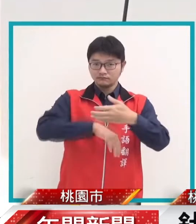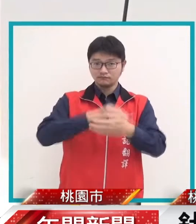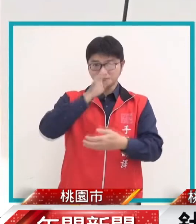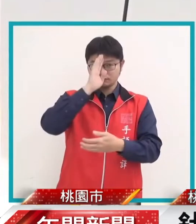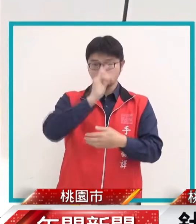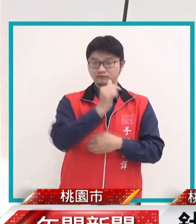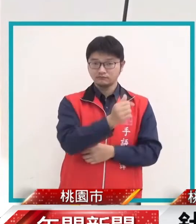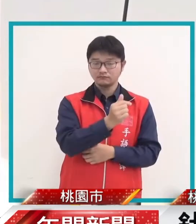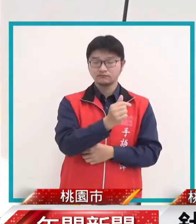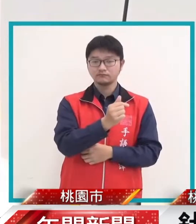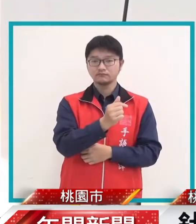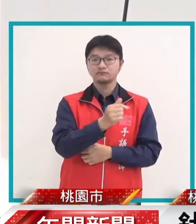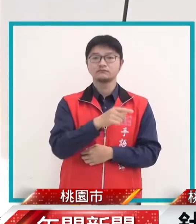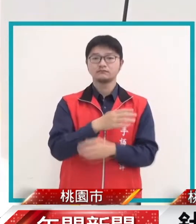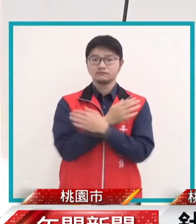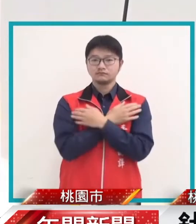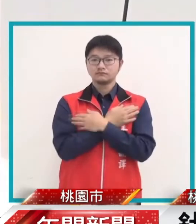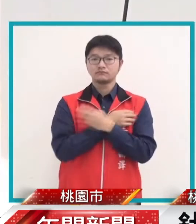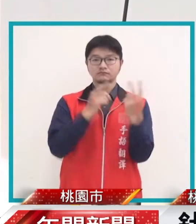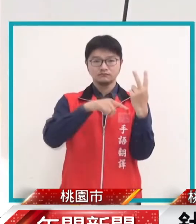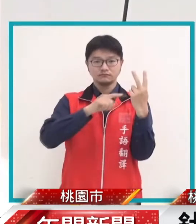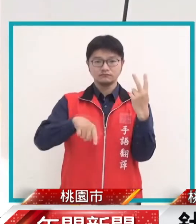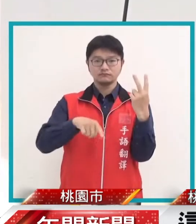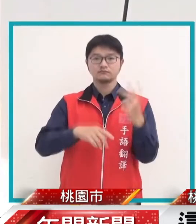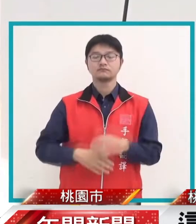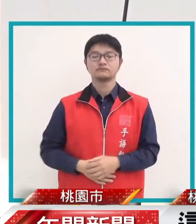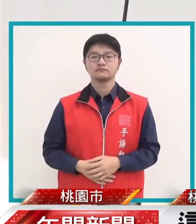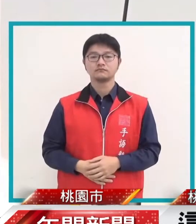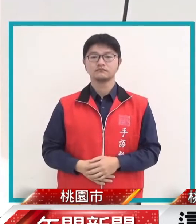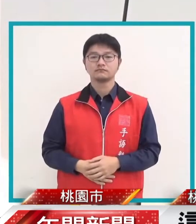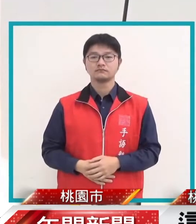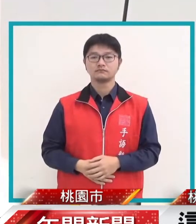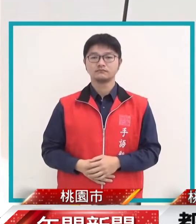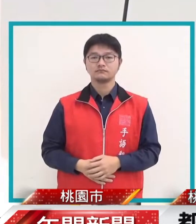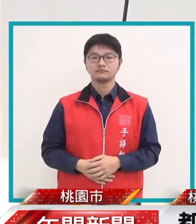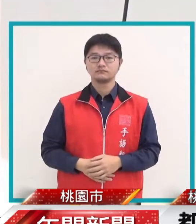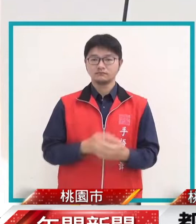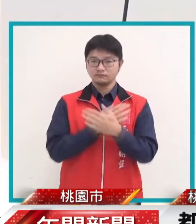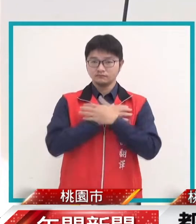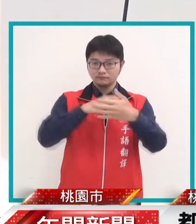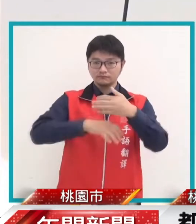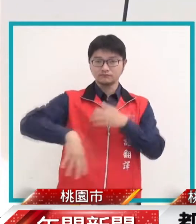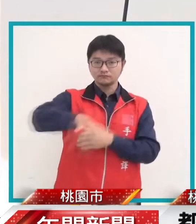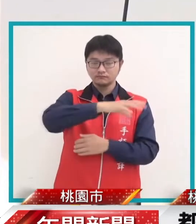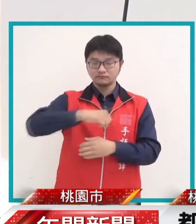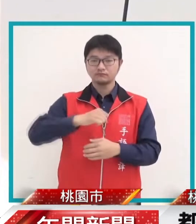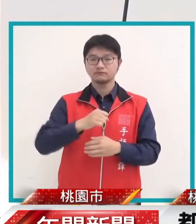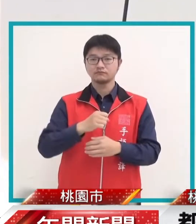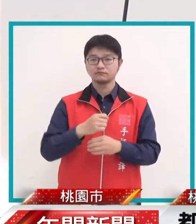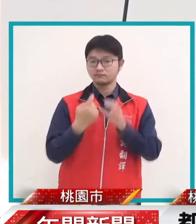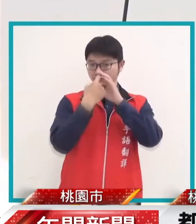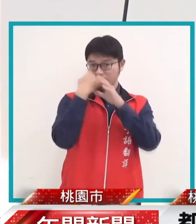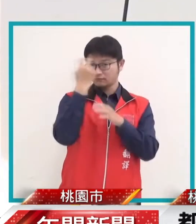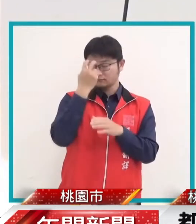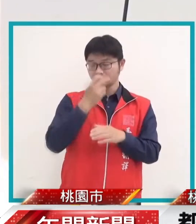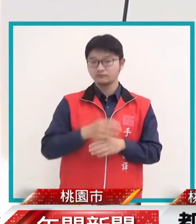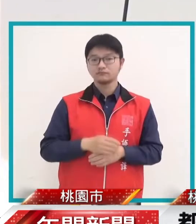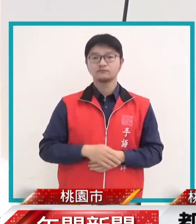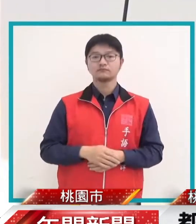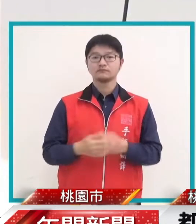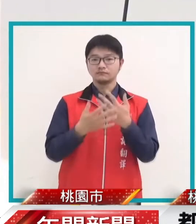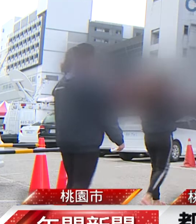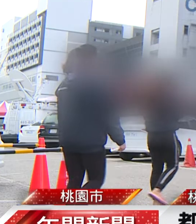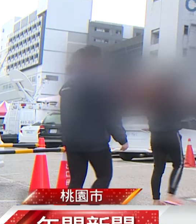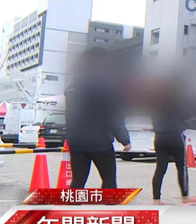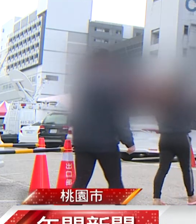我们也做了框列采检，这3条传播链我们都在下午来说明这个新增确诊个案的